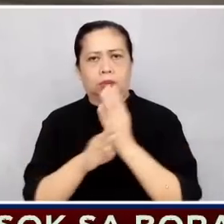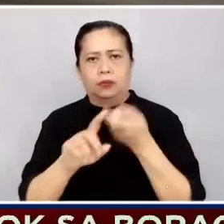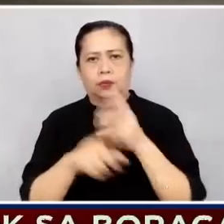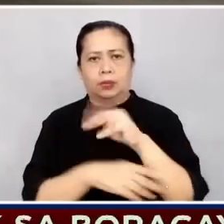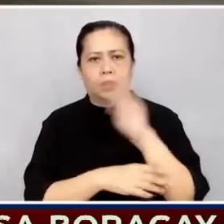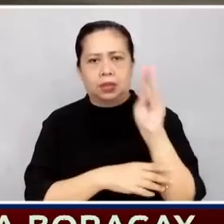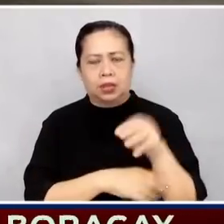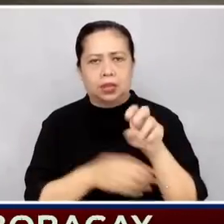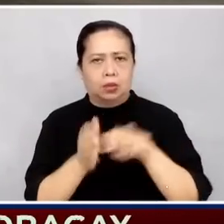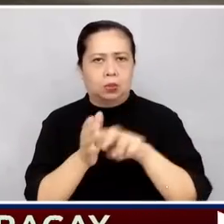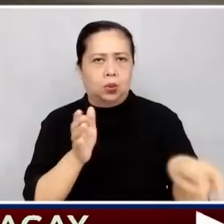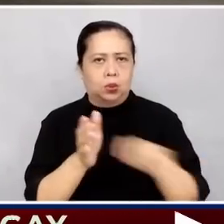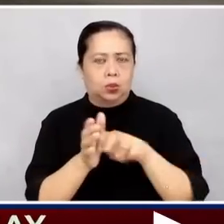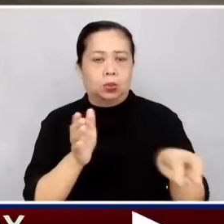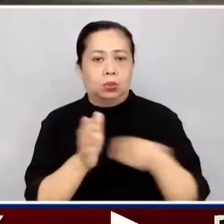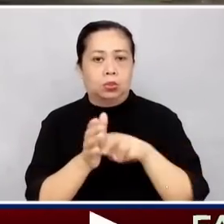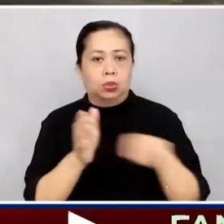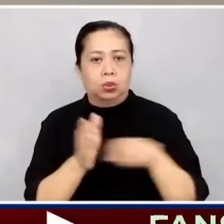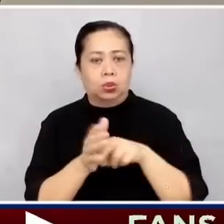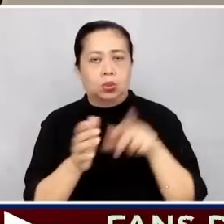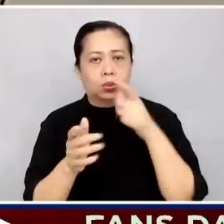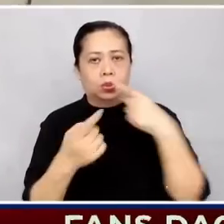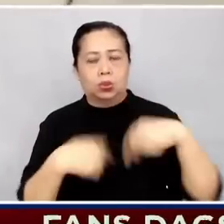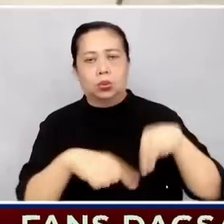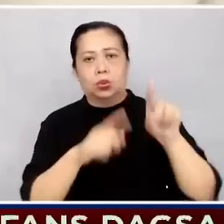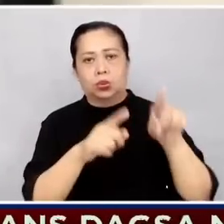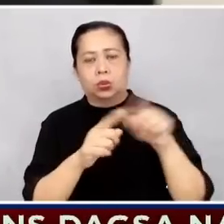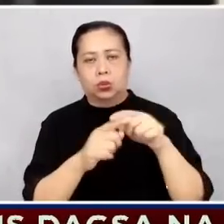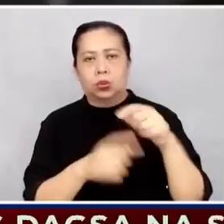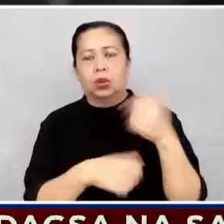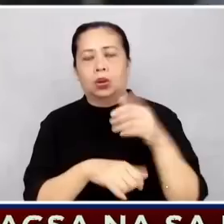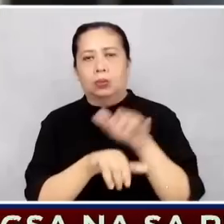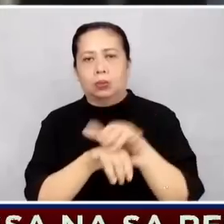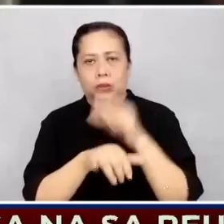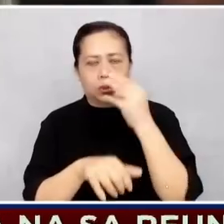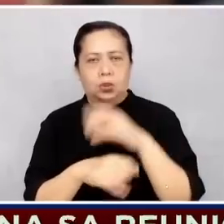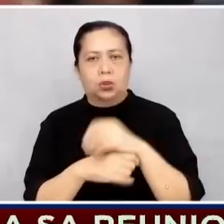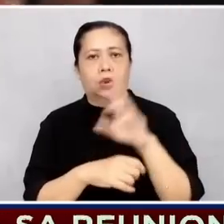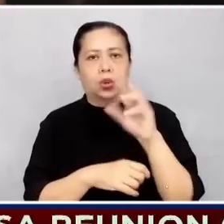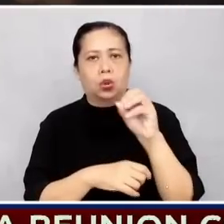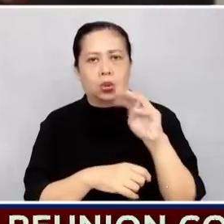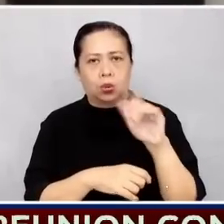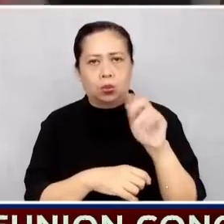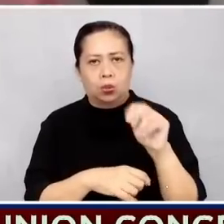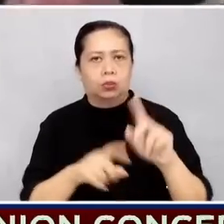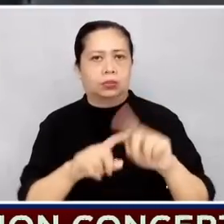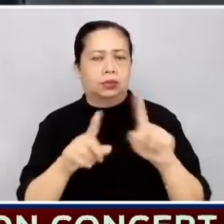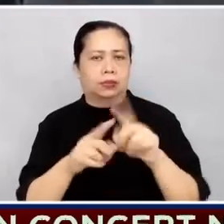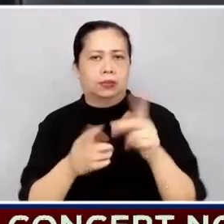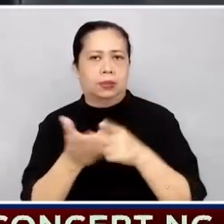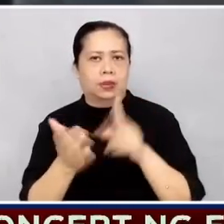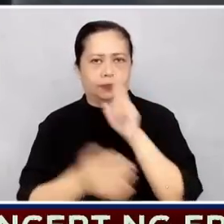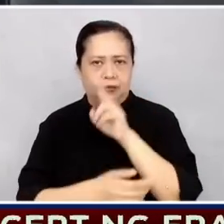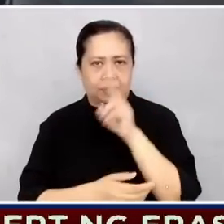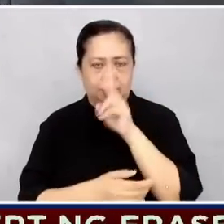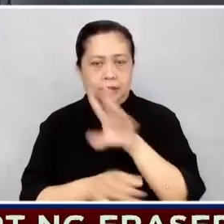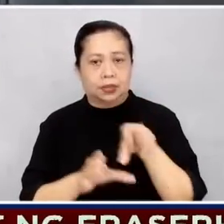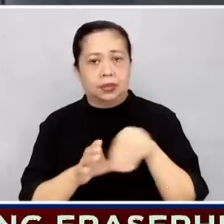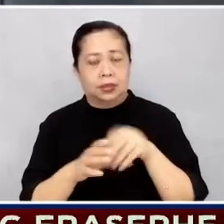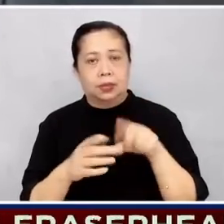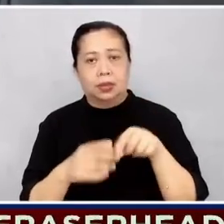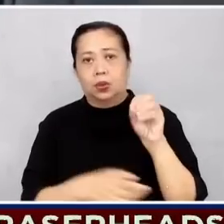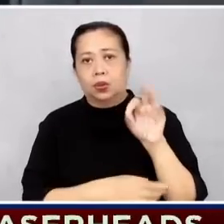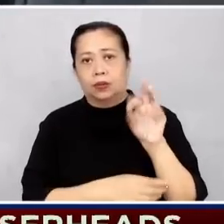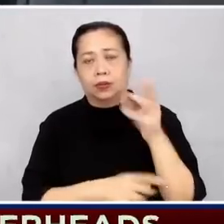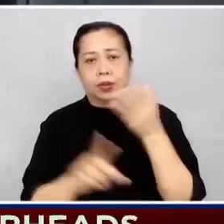para ibaba ang mga pasahero na magpupunta sa Mindoro, Romblon at iba pang bahagi ng Visayas. Kabilang ang OFW